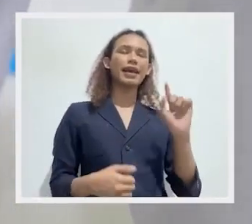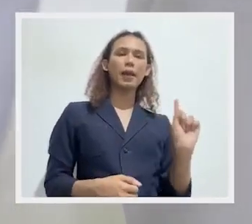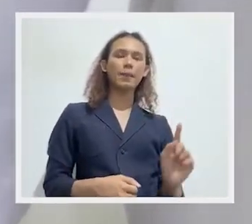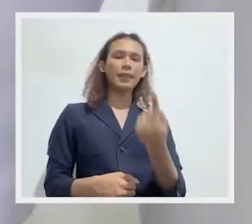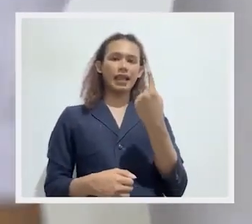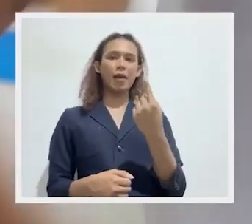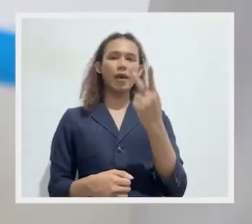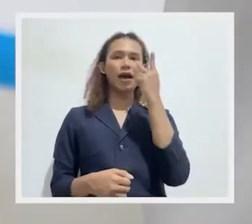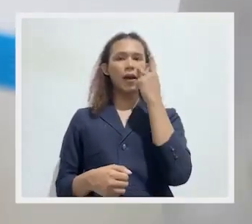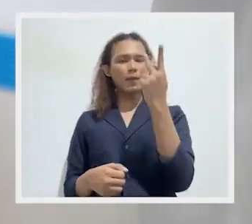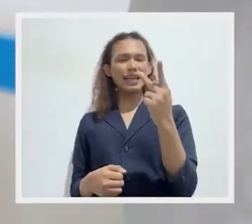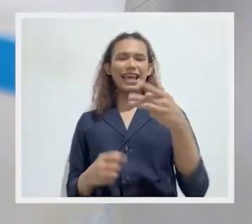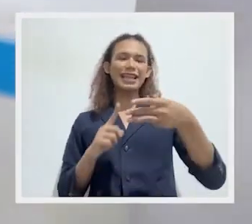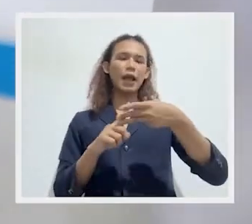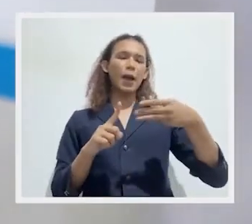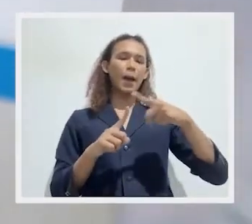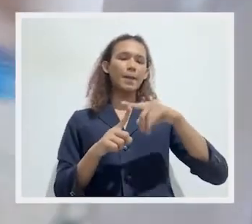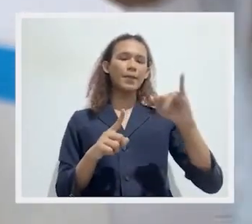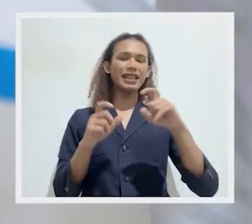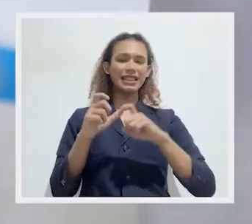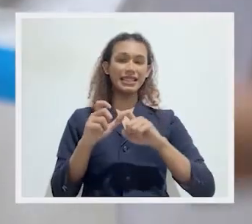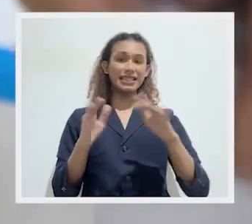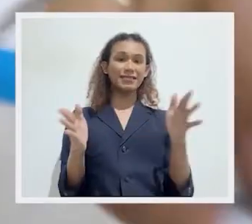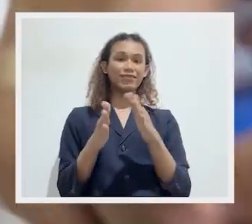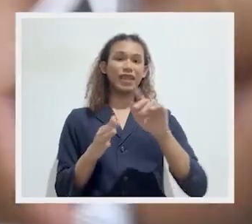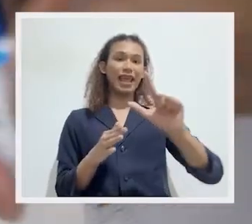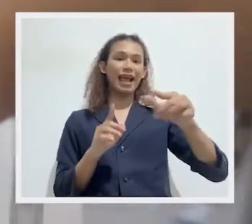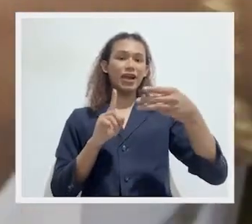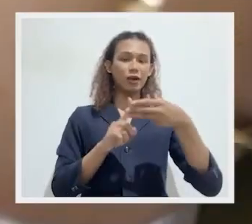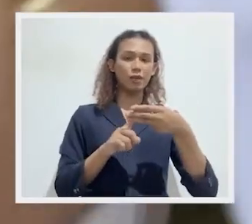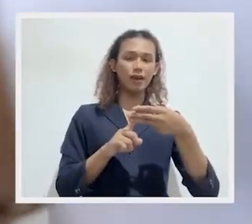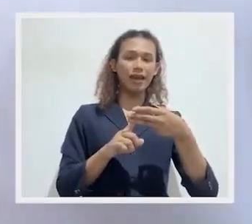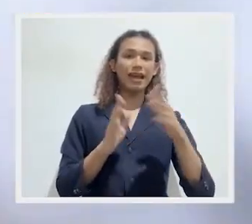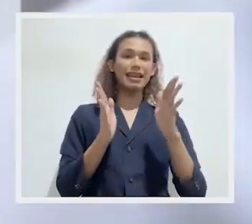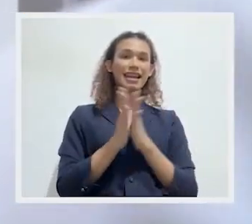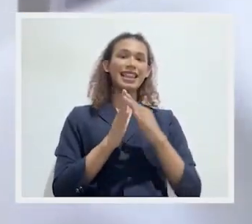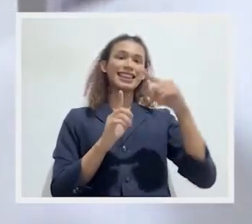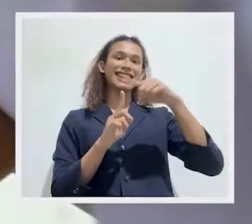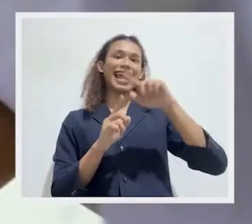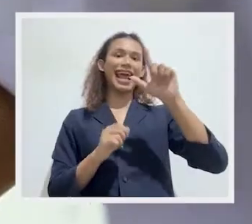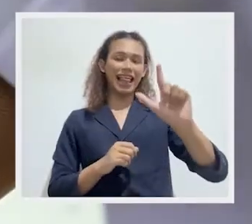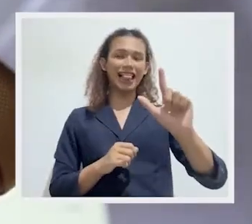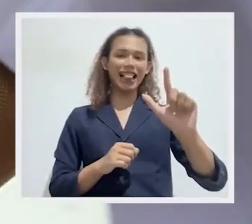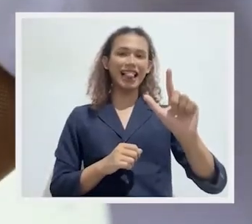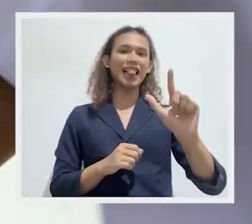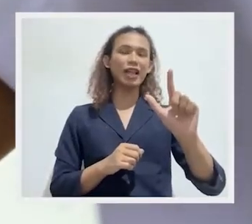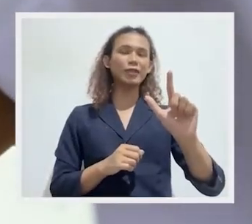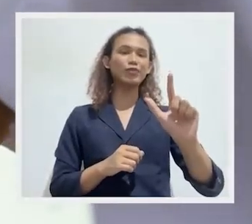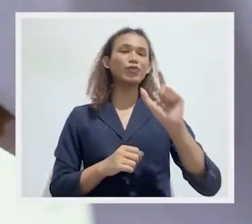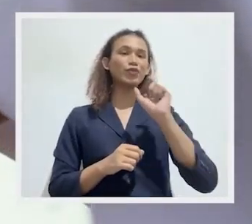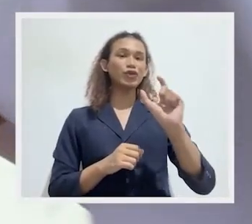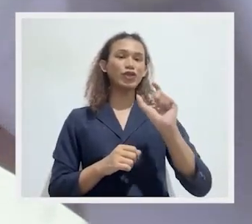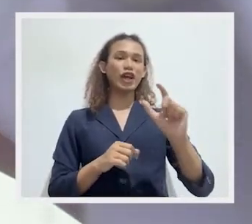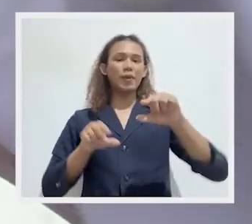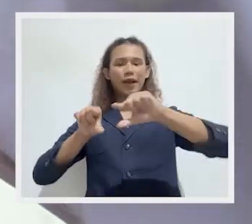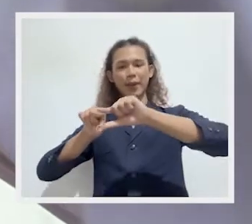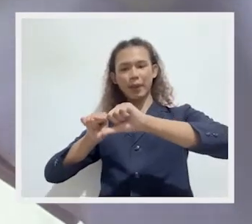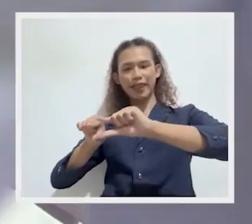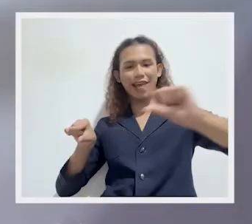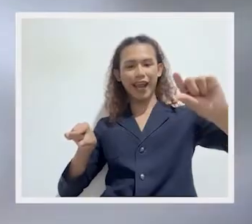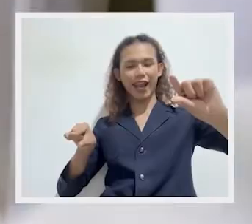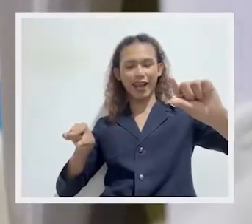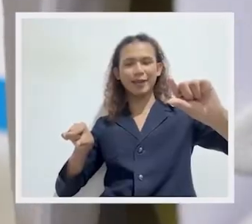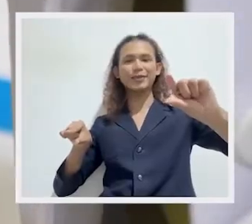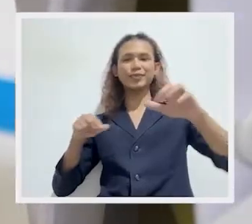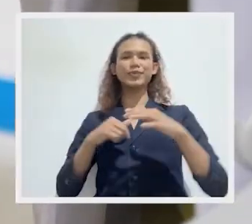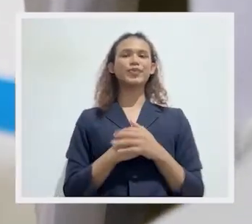pengukuran awal adalah mengukur lingkar betis atau LB dan tinggi lutut atau TL menggunakan Medline